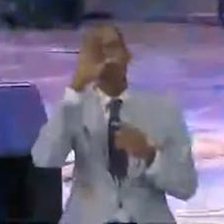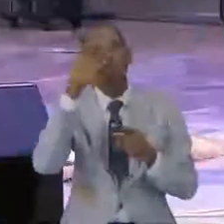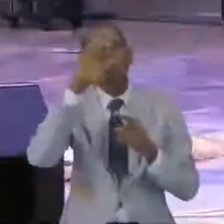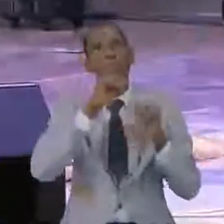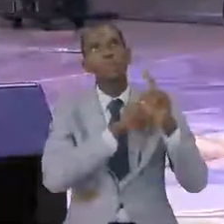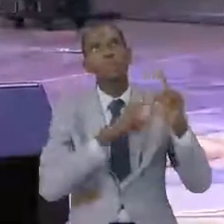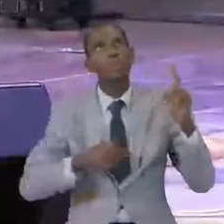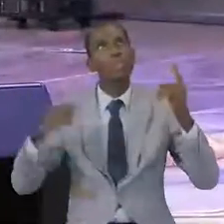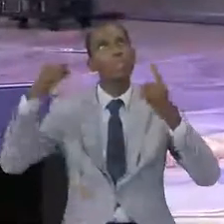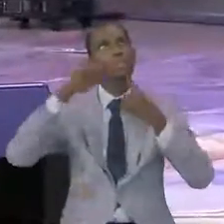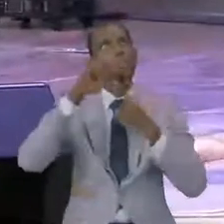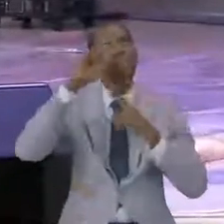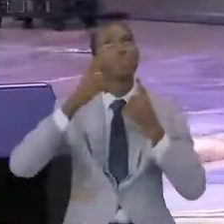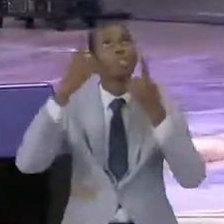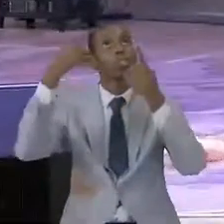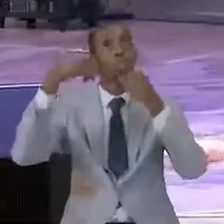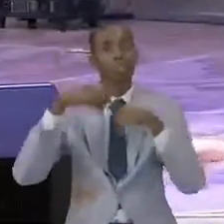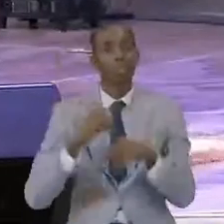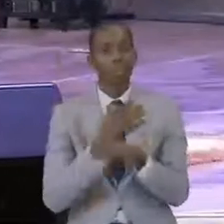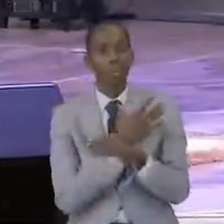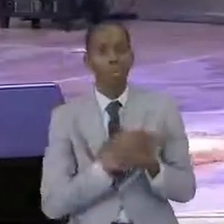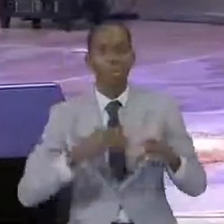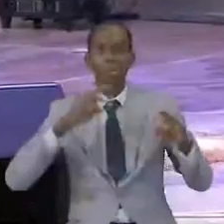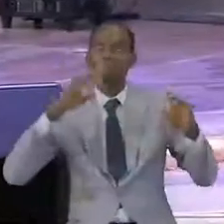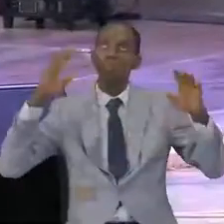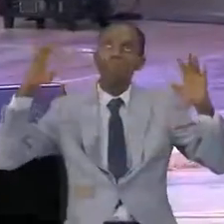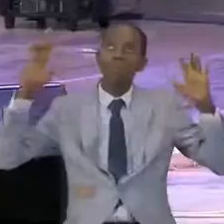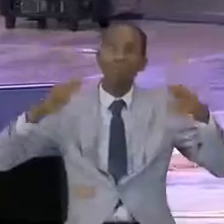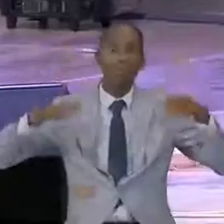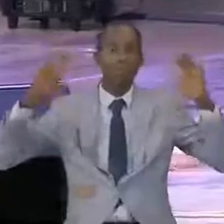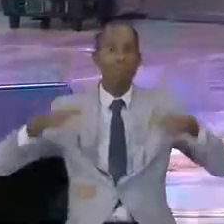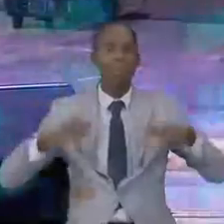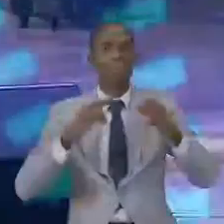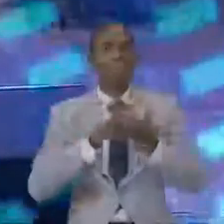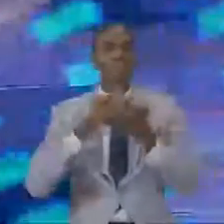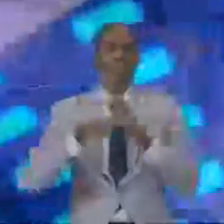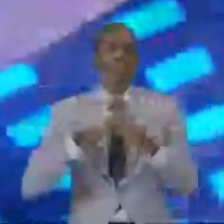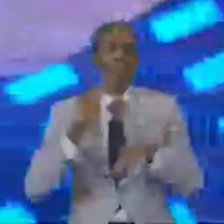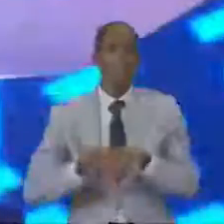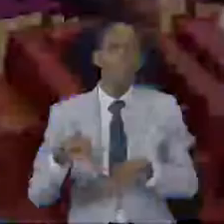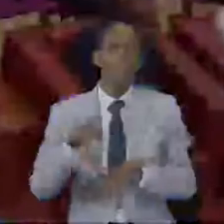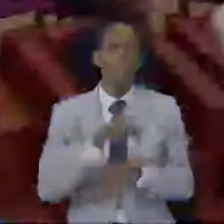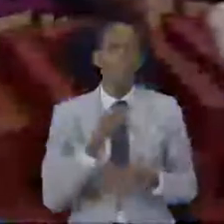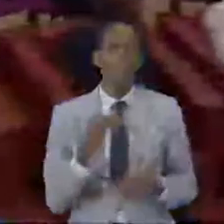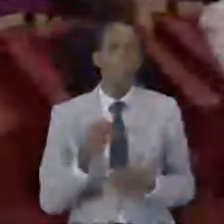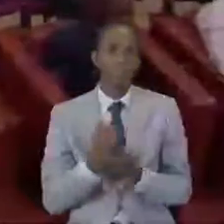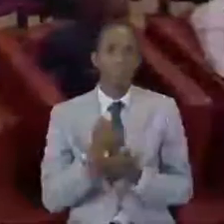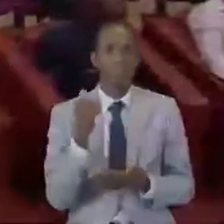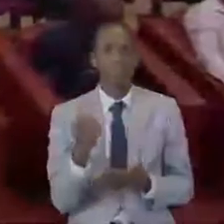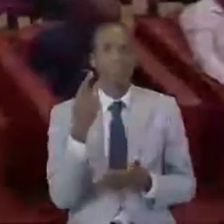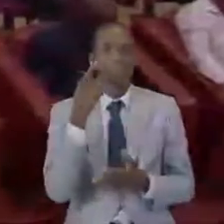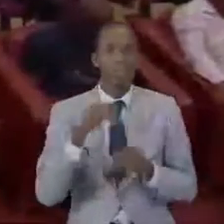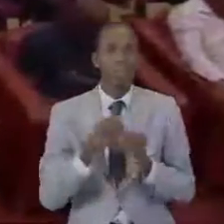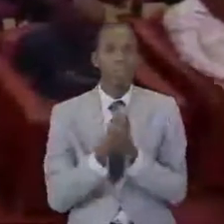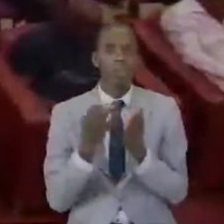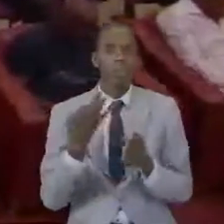l'Eternel jusqu'à ce qu'ils viennent et répandent pour vous la justice amen nous